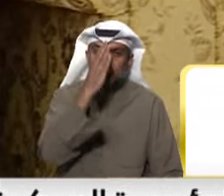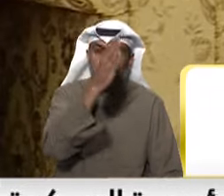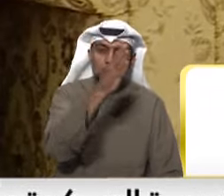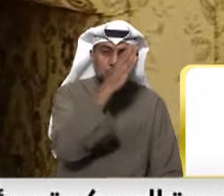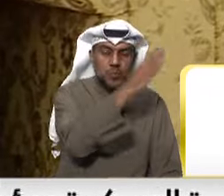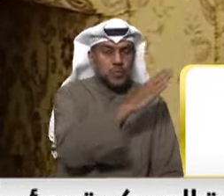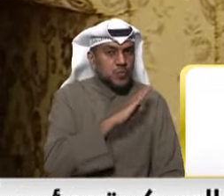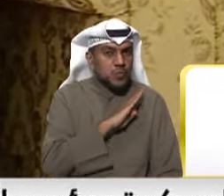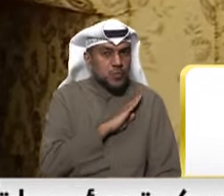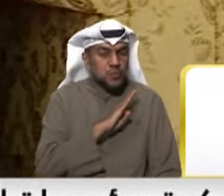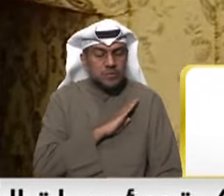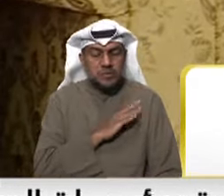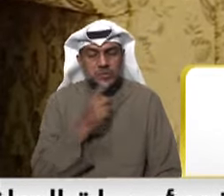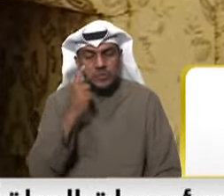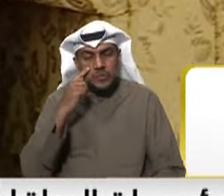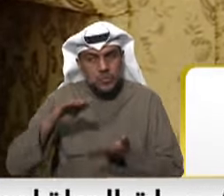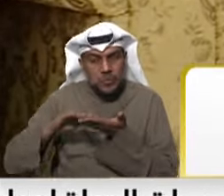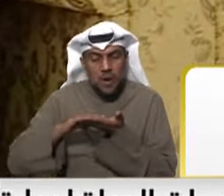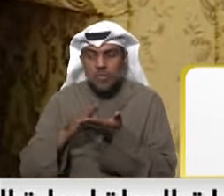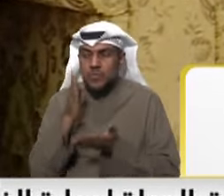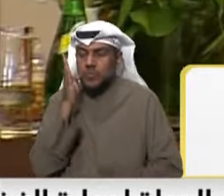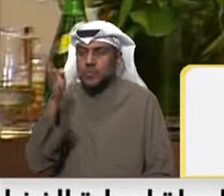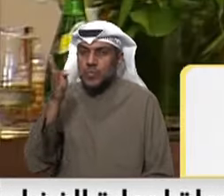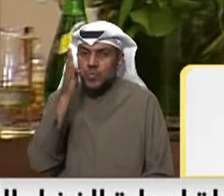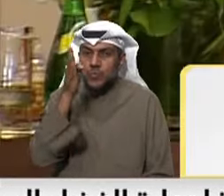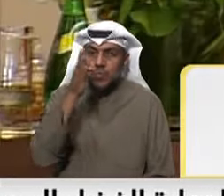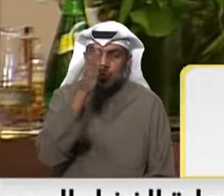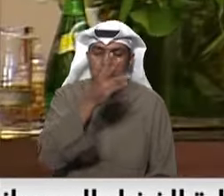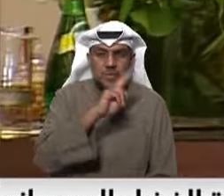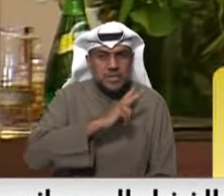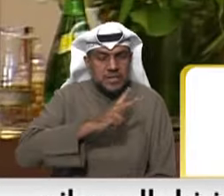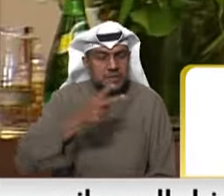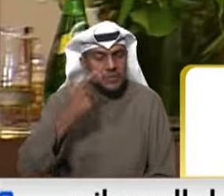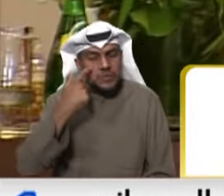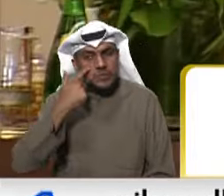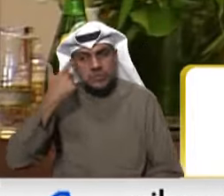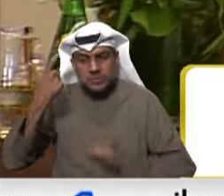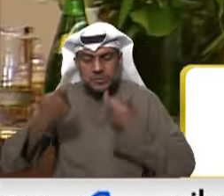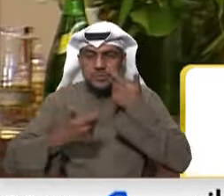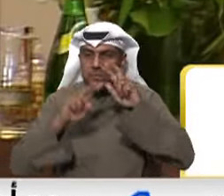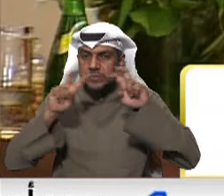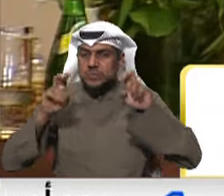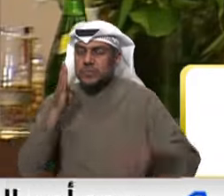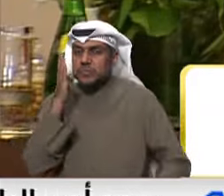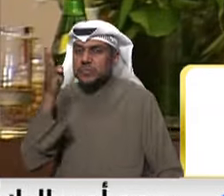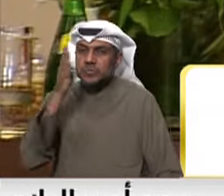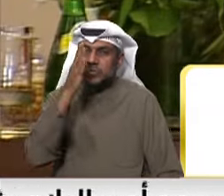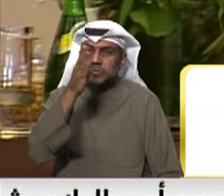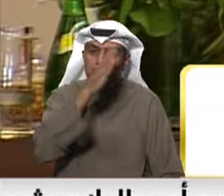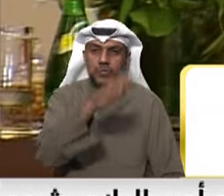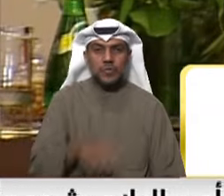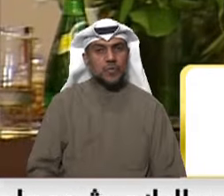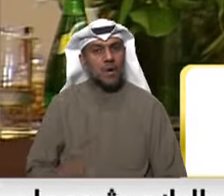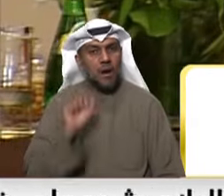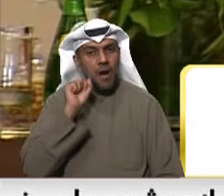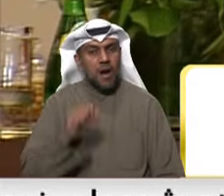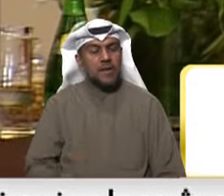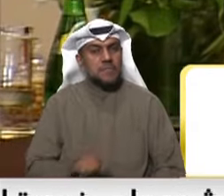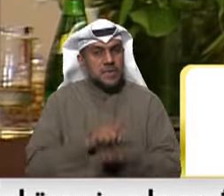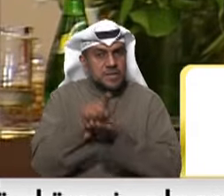للمعسكرات والاهتمام بالبنية التحتية، لا سيما مستودعات الآليات